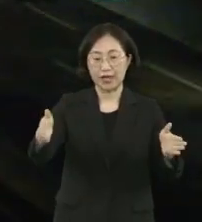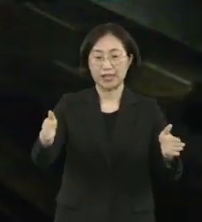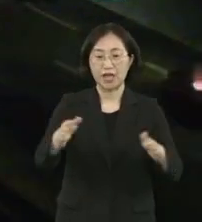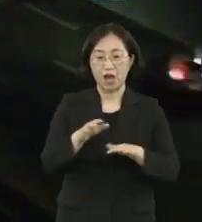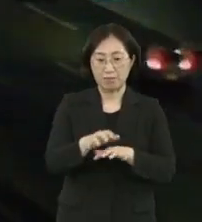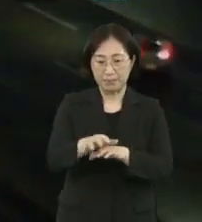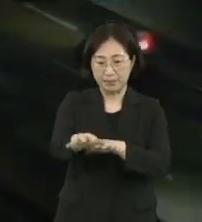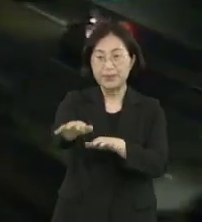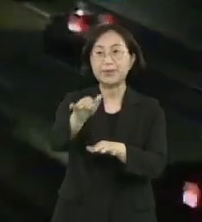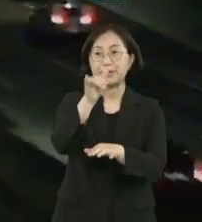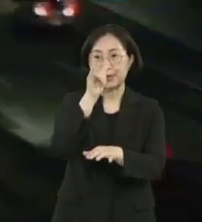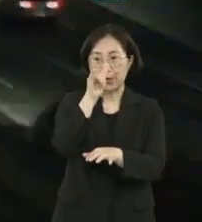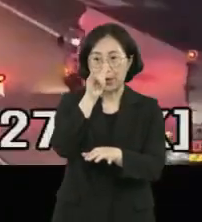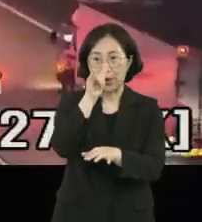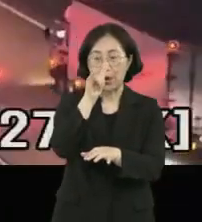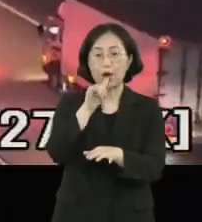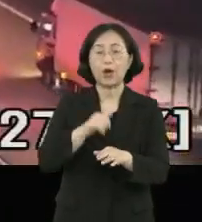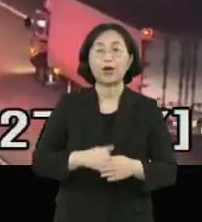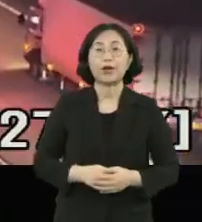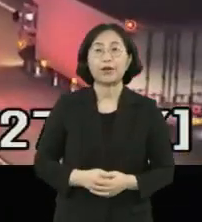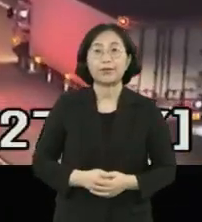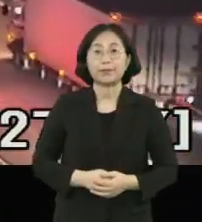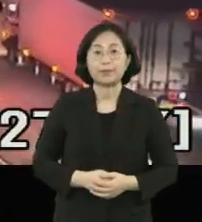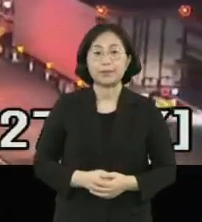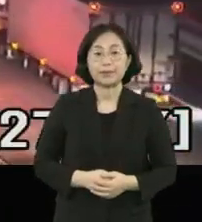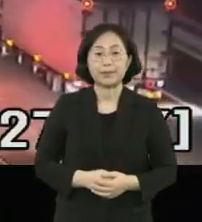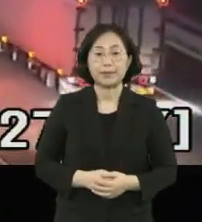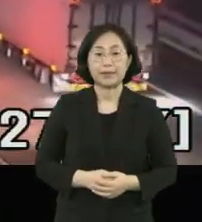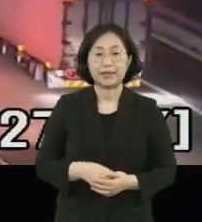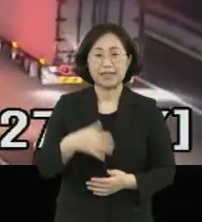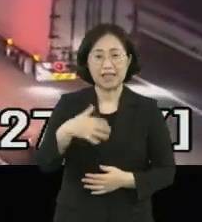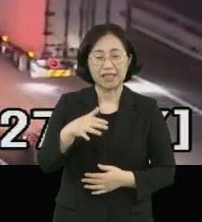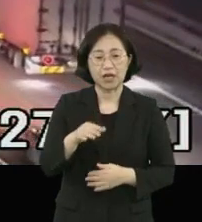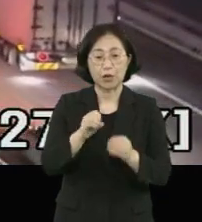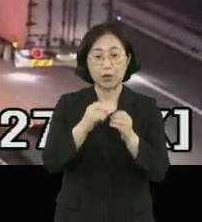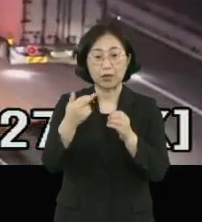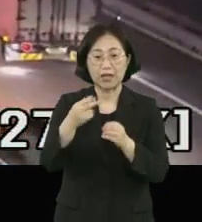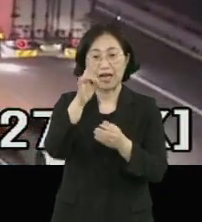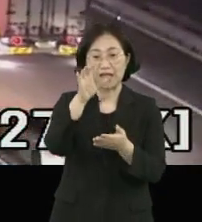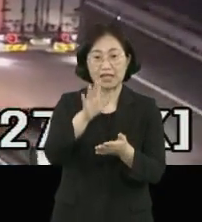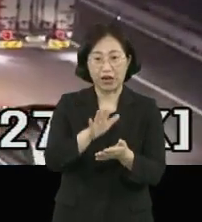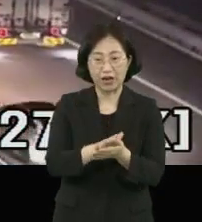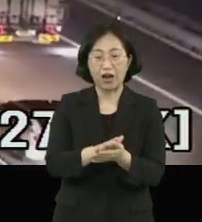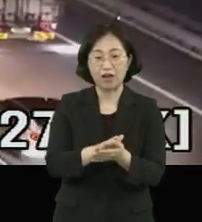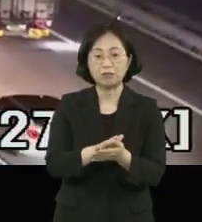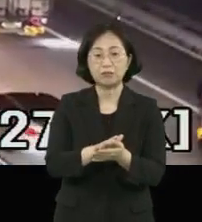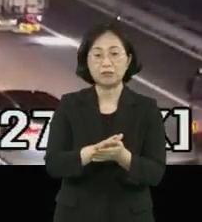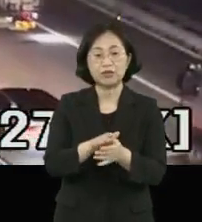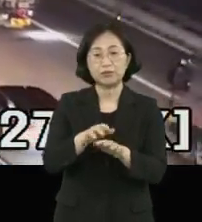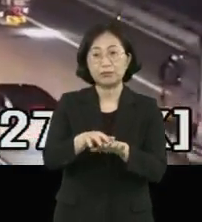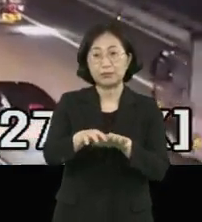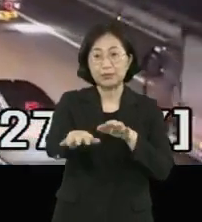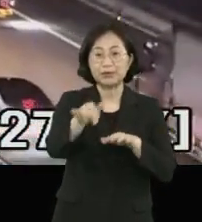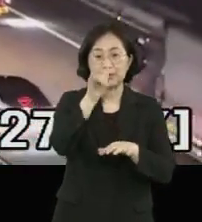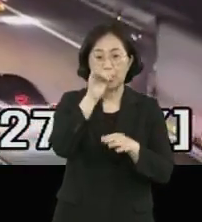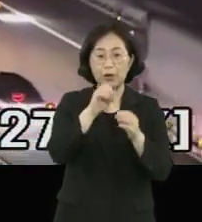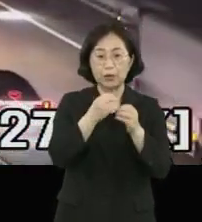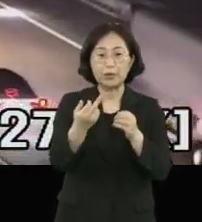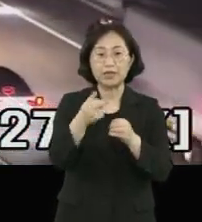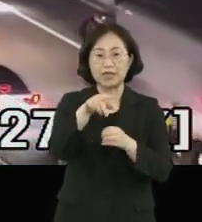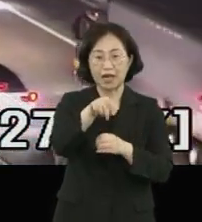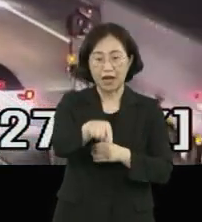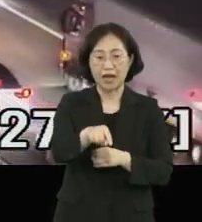곳곳으로 부분적으로나마 속도를 회복하고 있는 상황이고요. 그래도 아직까지는 논산 천안선 지나기가 불편합니다. 논산